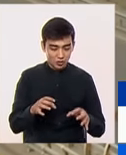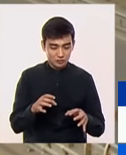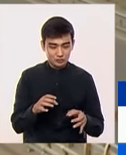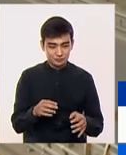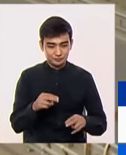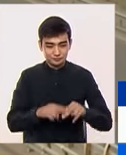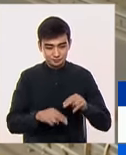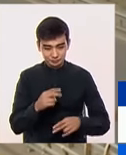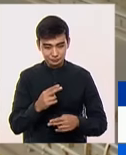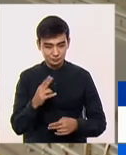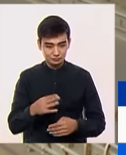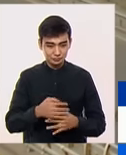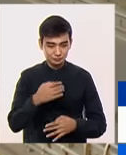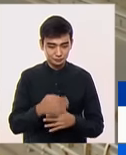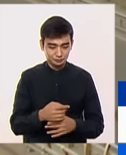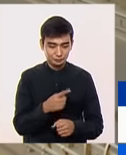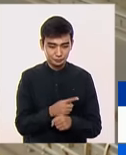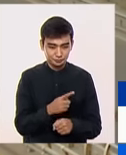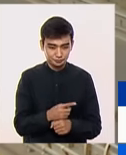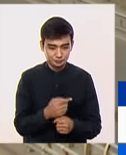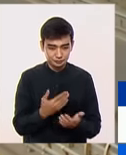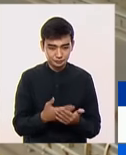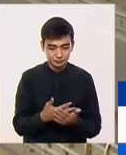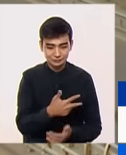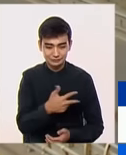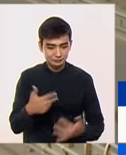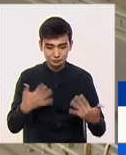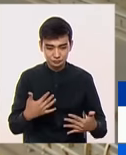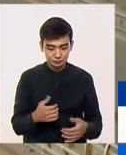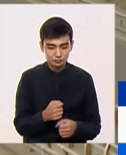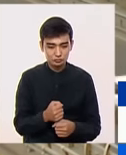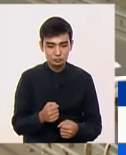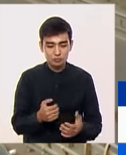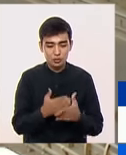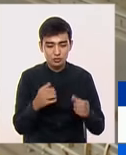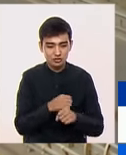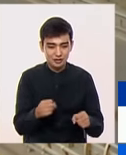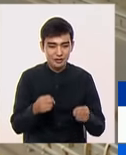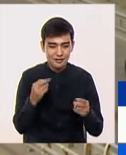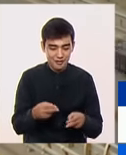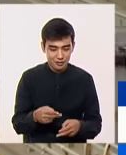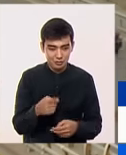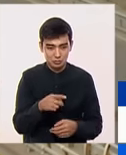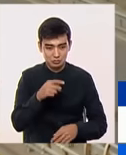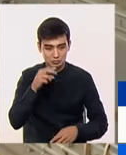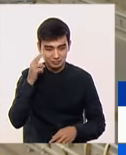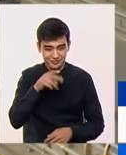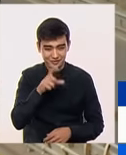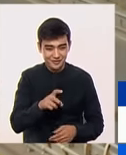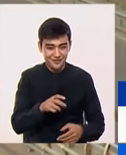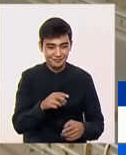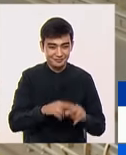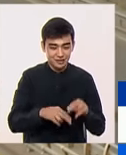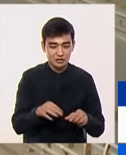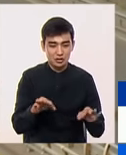строительства воздвижение домов более трех этажей они задаются вопросом как известному застройщику удалось